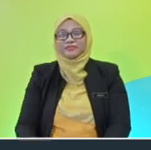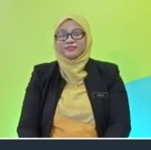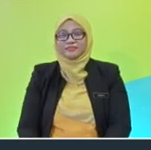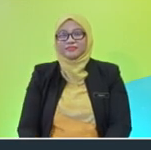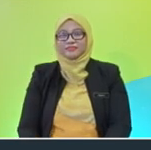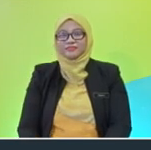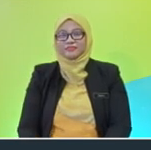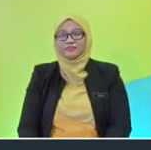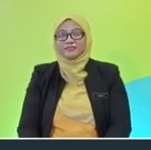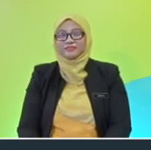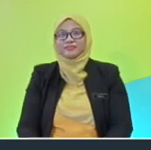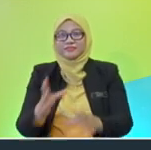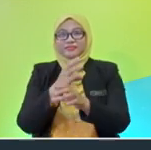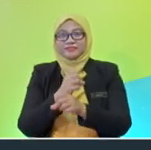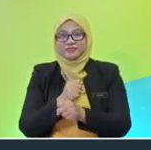memperoleh